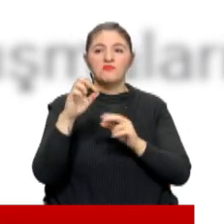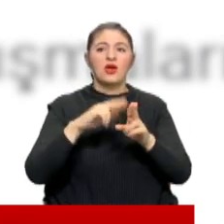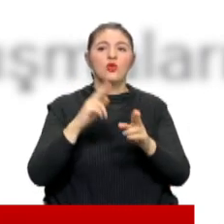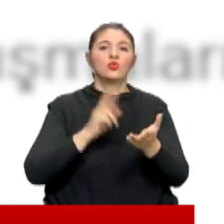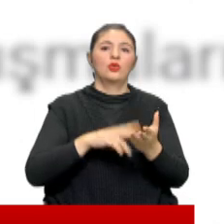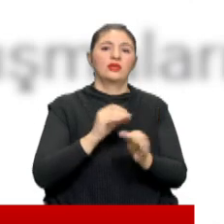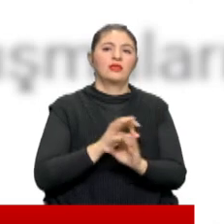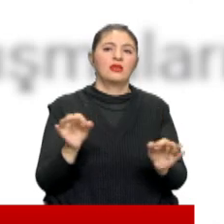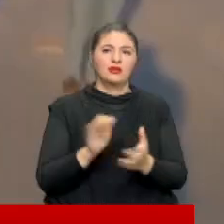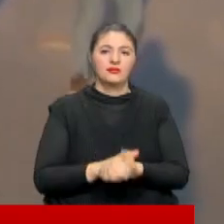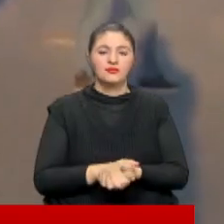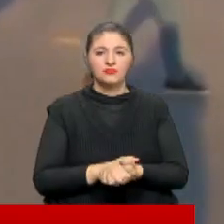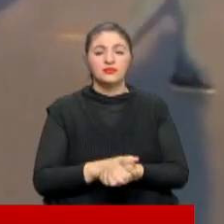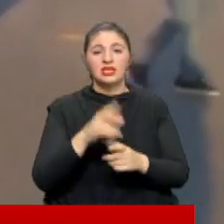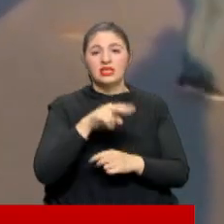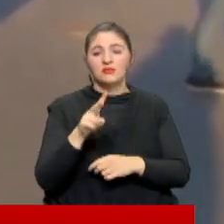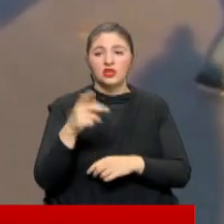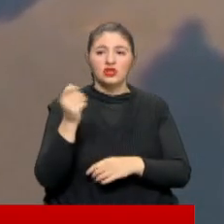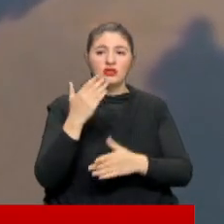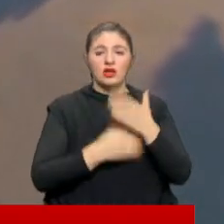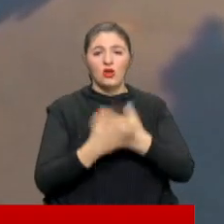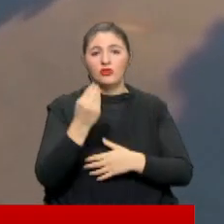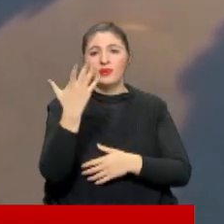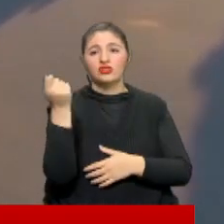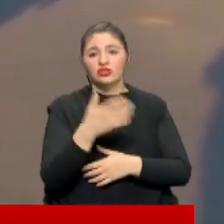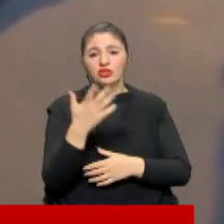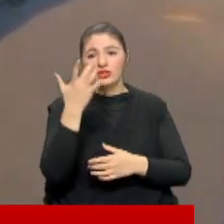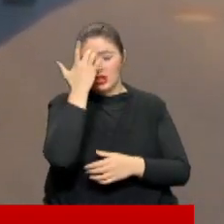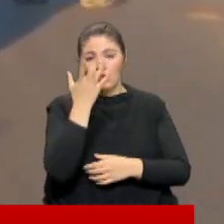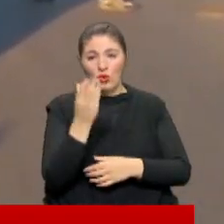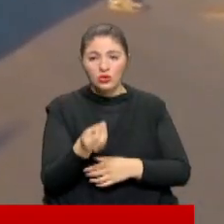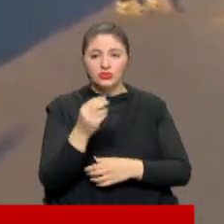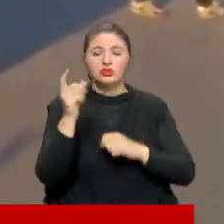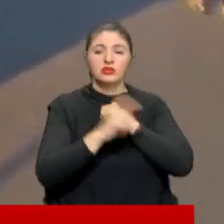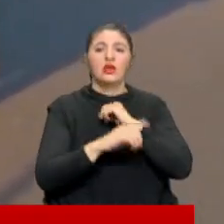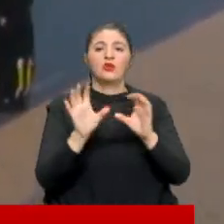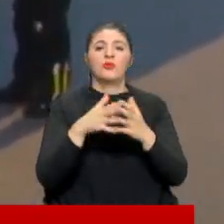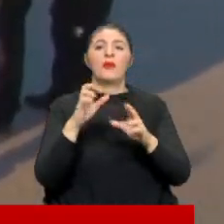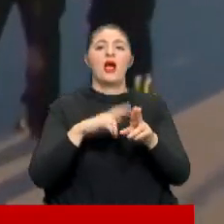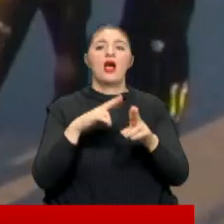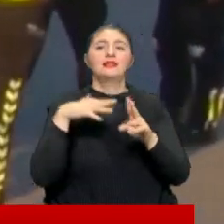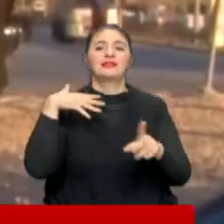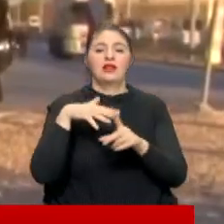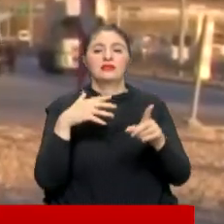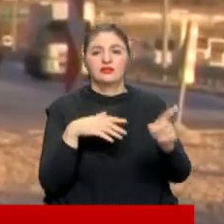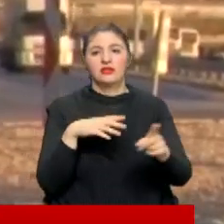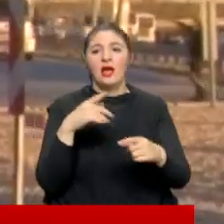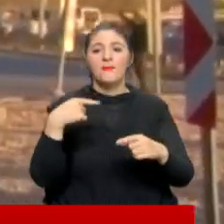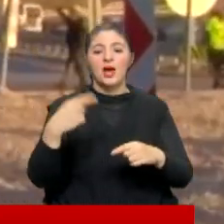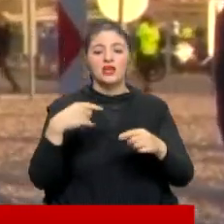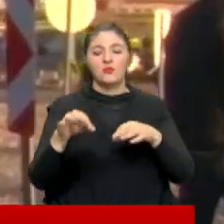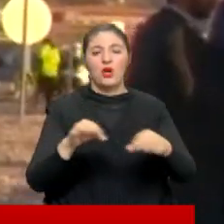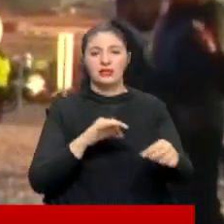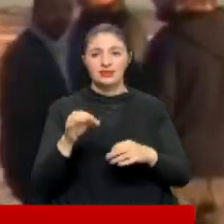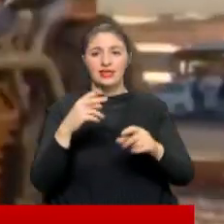PKK üyesi olduğu netleşti 22 kişinin yaralandığı 5 kişinin de şehit olduğu Terör ütü PKK saldırısında makine